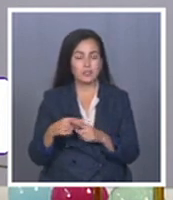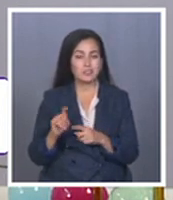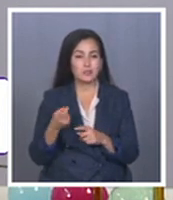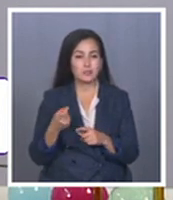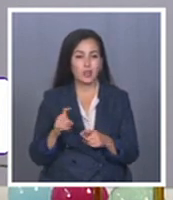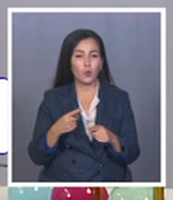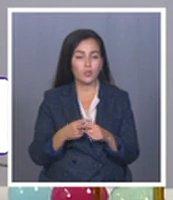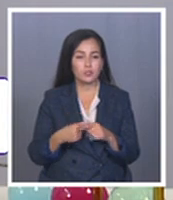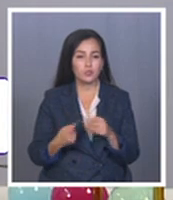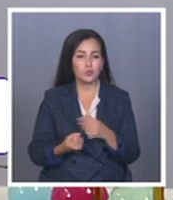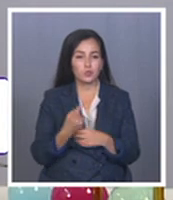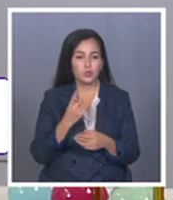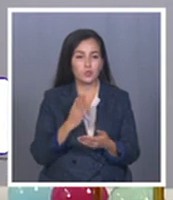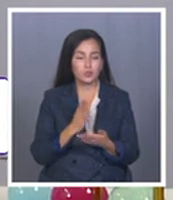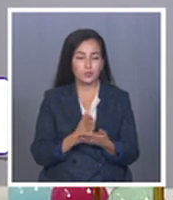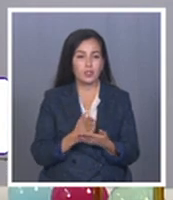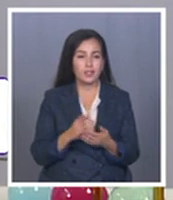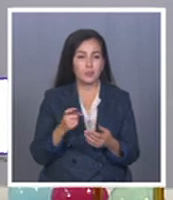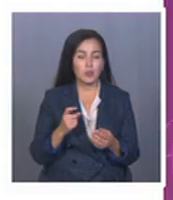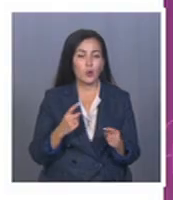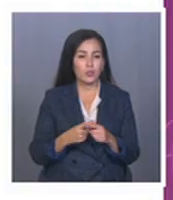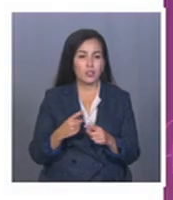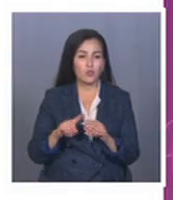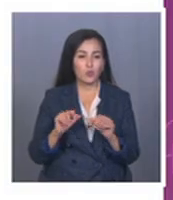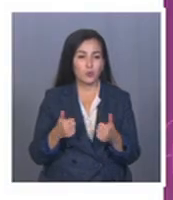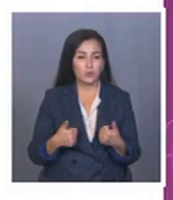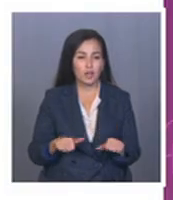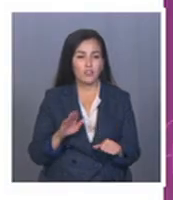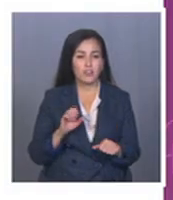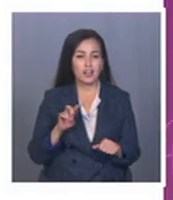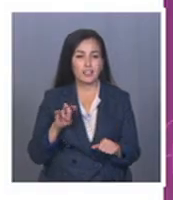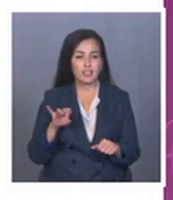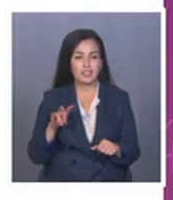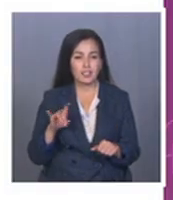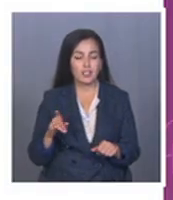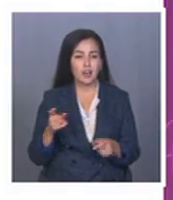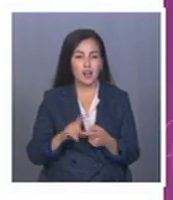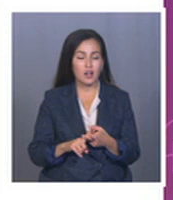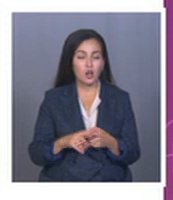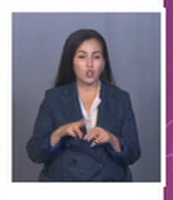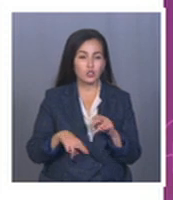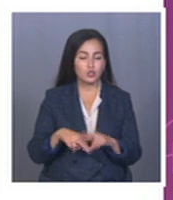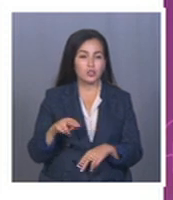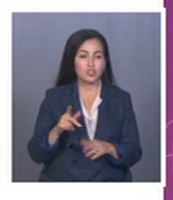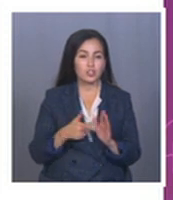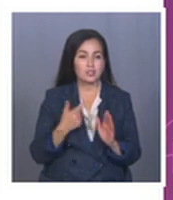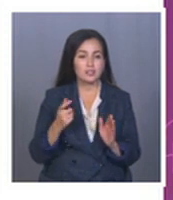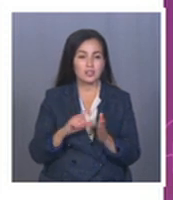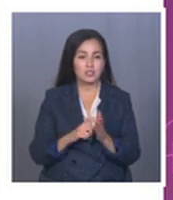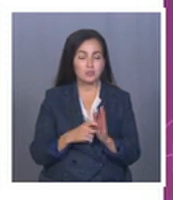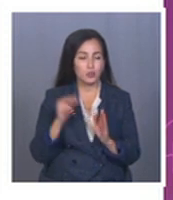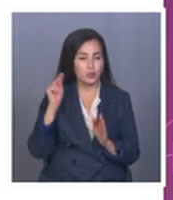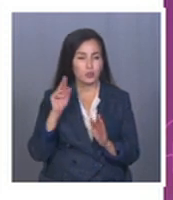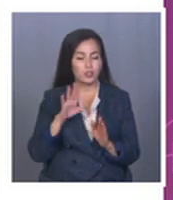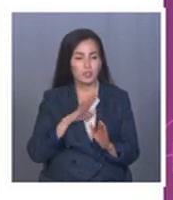қосылыс түзеді. Химиялық қосылыстардың формуласын валенттілік арқылы құрастыруды сіздер 7-ші сыныптан білесіздер.